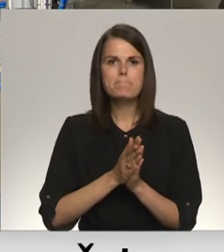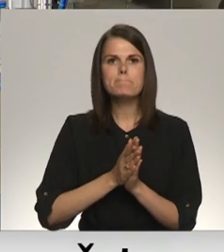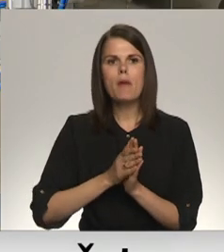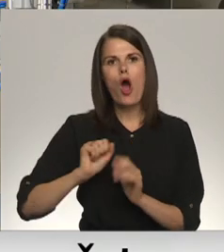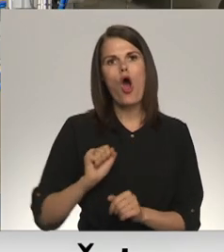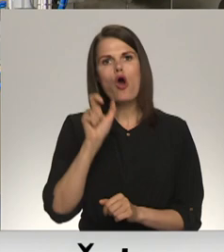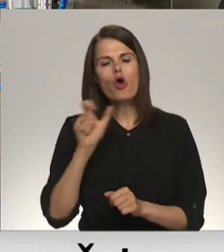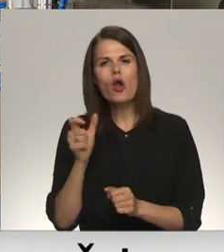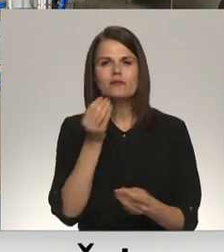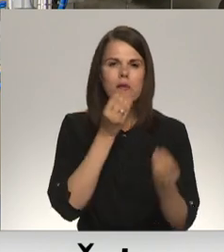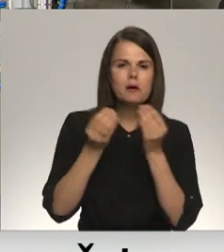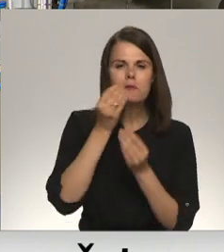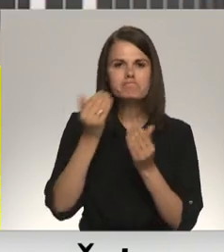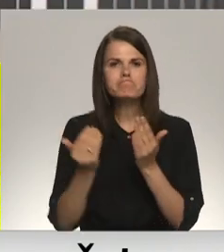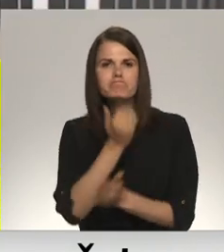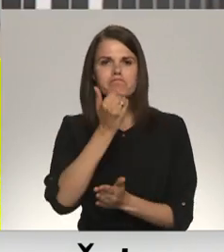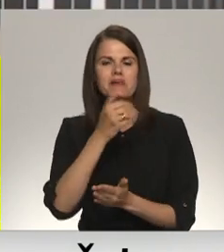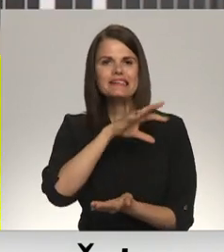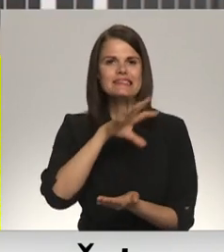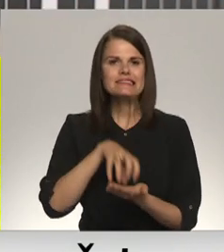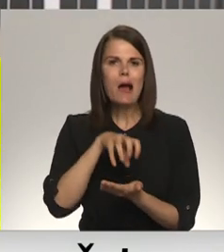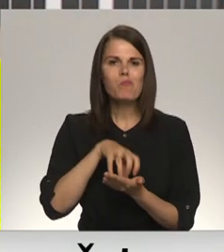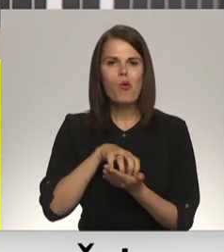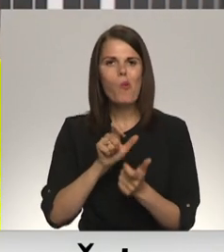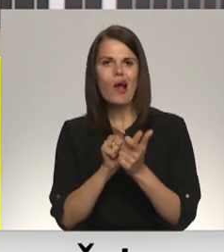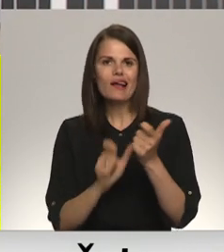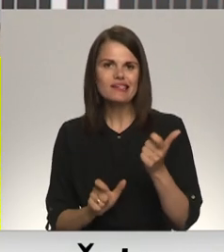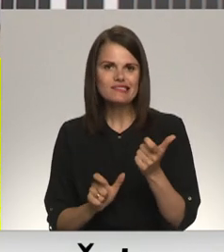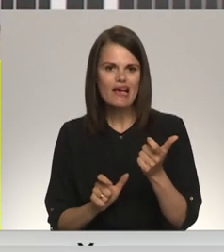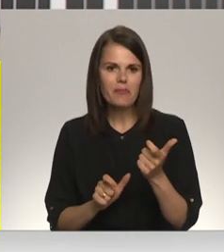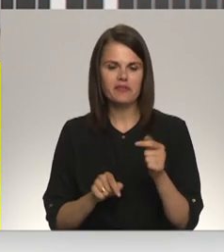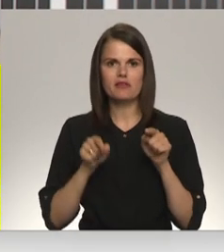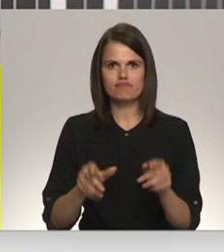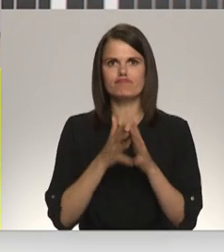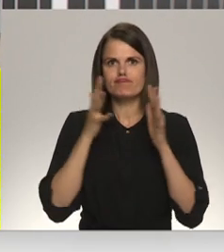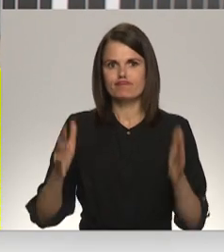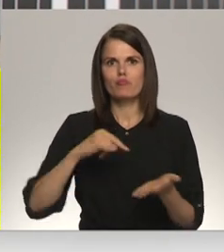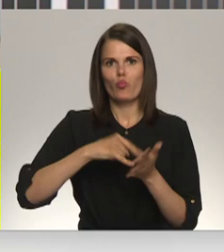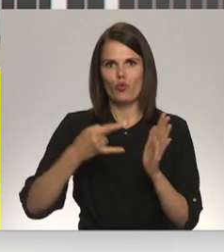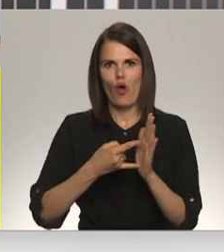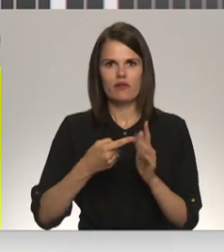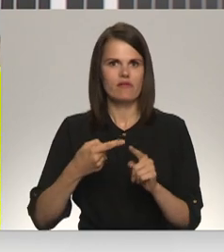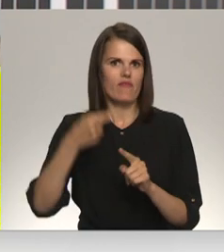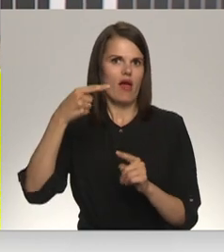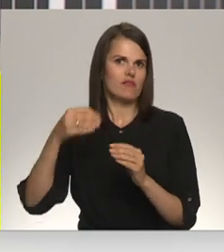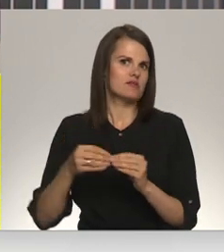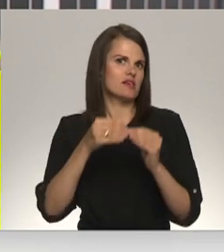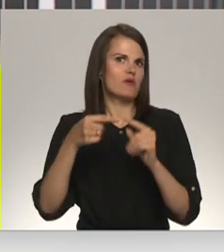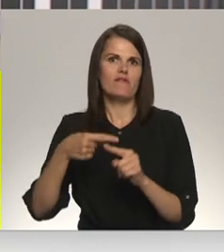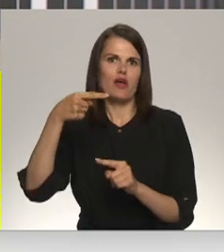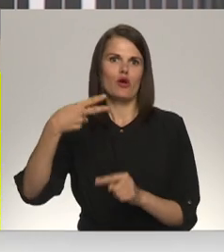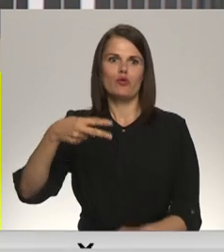jaunas cepuma receptes un pildījumus. Šāda mēroga projekts ir reizi 10 gadē, varbūt reizi 20